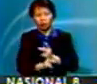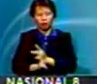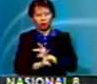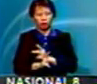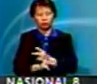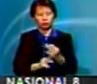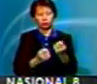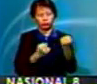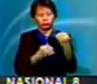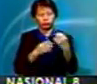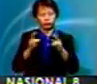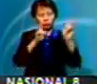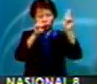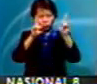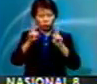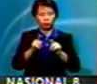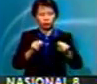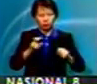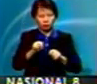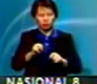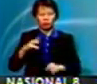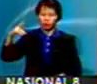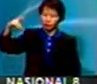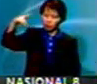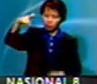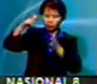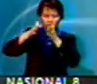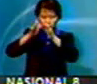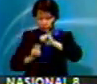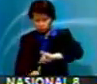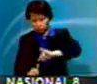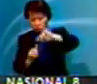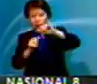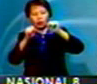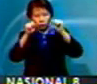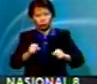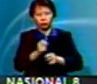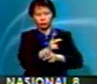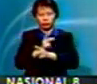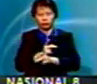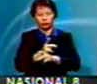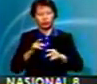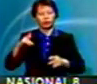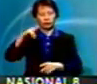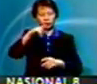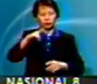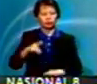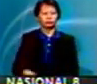trafik udara tempatan. Pesawat itu turut mengikut laluan dan ketinggian yang dibenarkan oleh pengawal trafik udara.